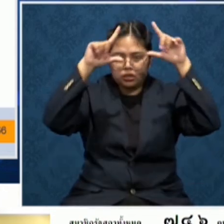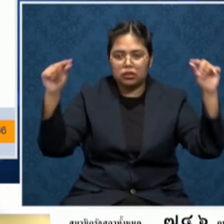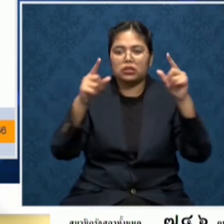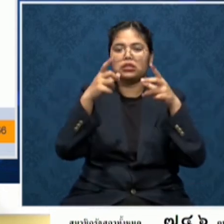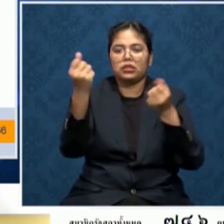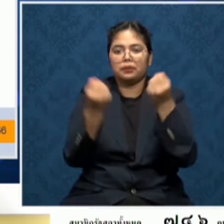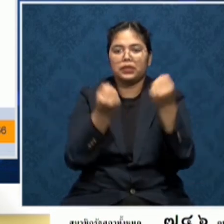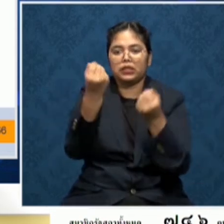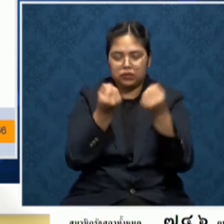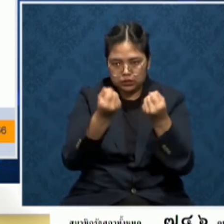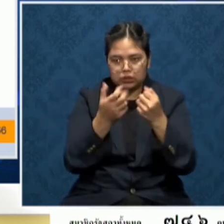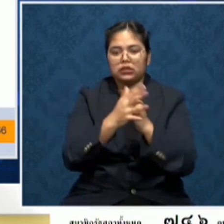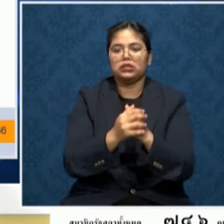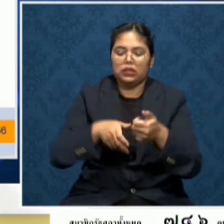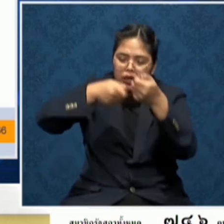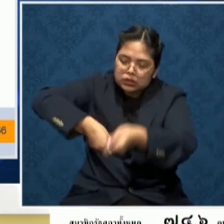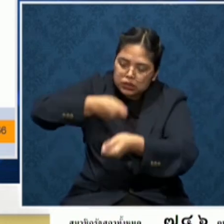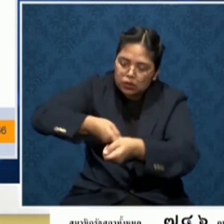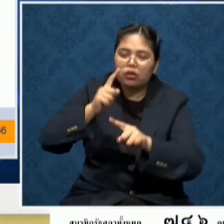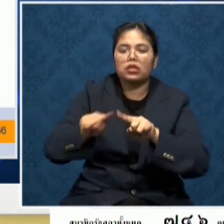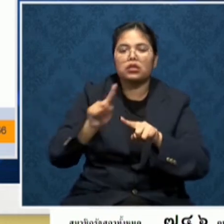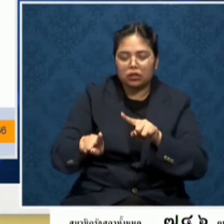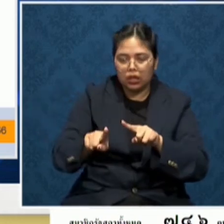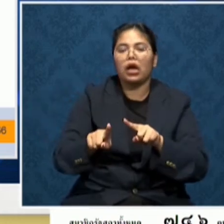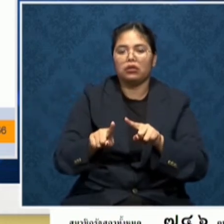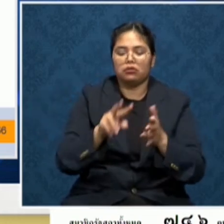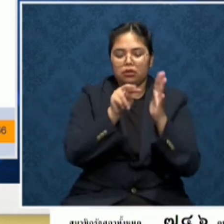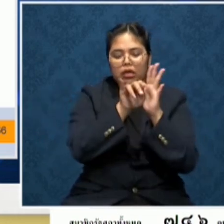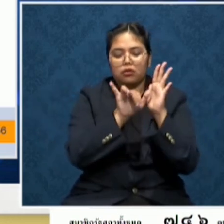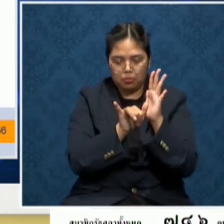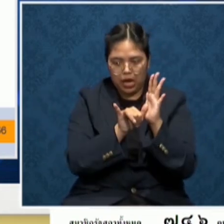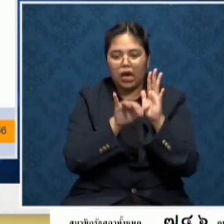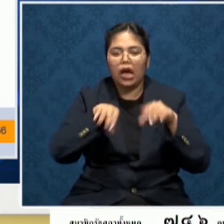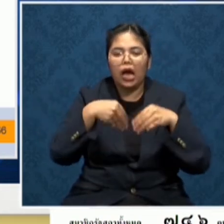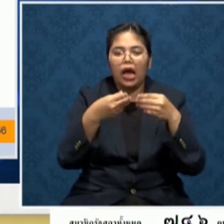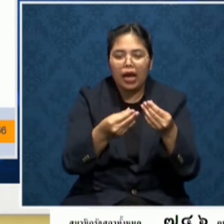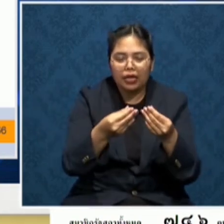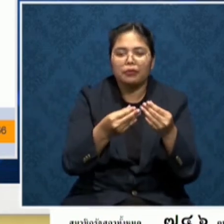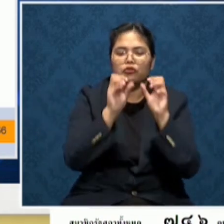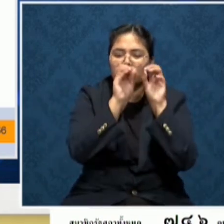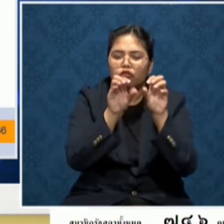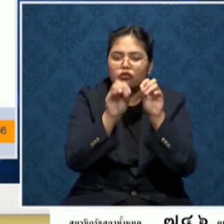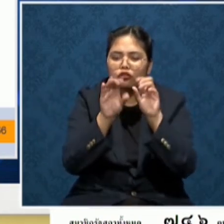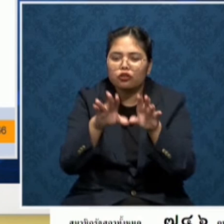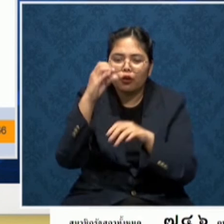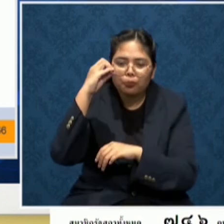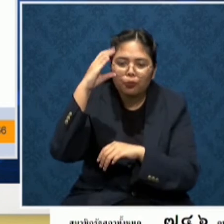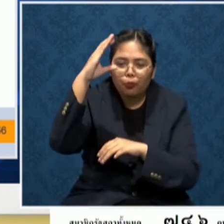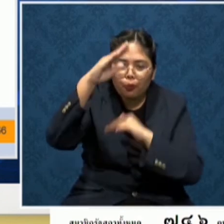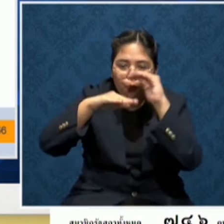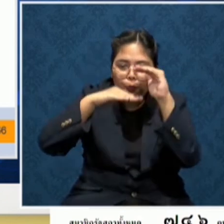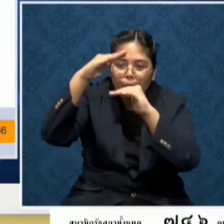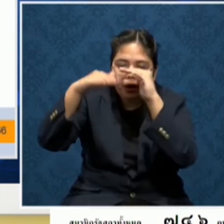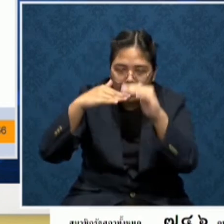รกลุ่มเหล่านี้ควรจะมีนโยบายและเข้าไปหนุนเสริมการพัฒนาความรู้ทักษะและพัฒนาคุณภาพชีวิต